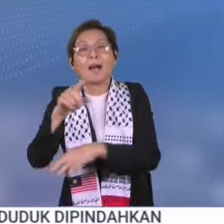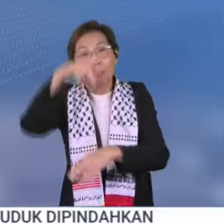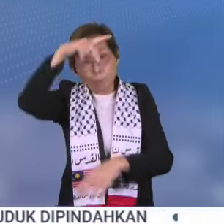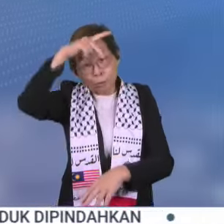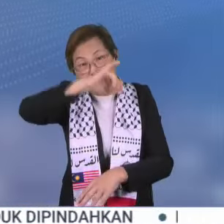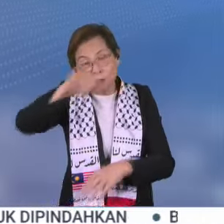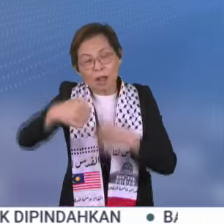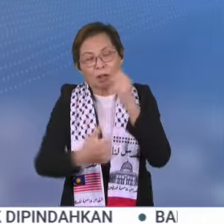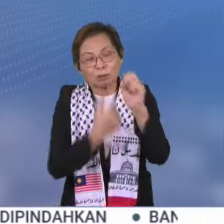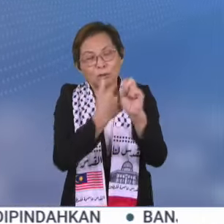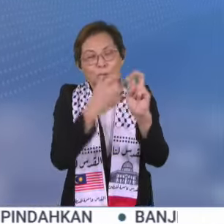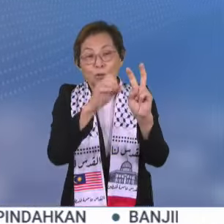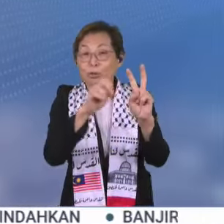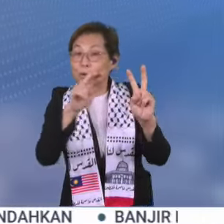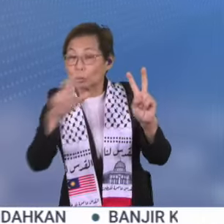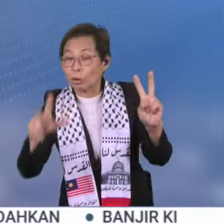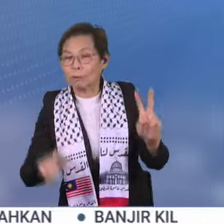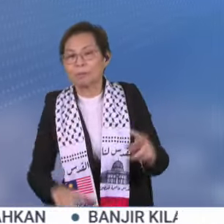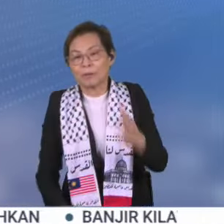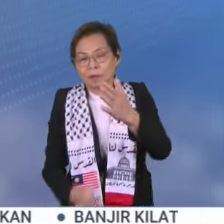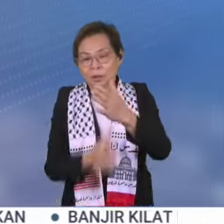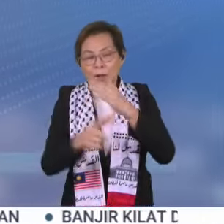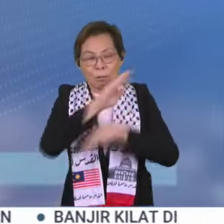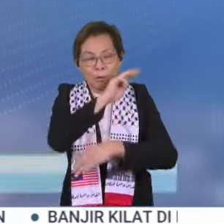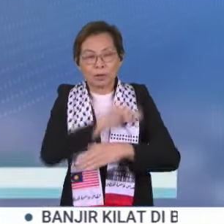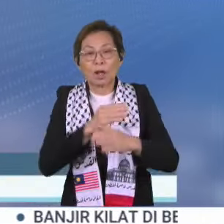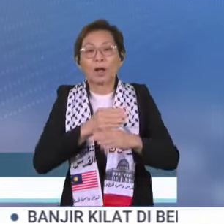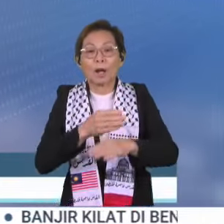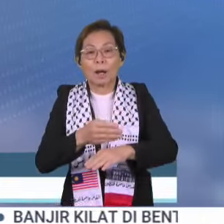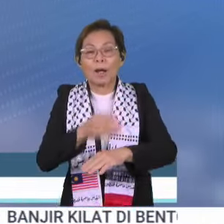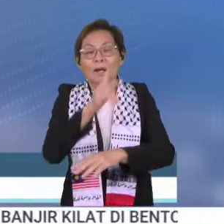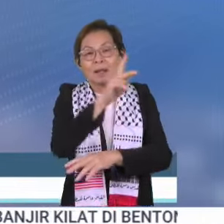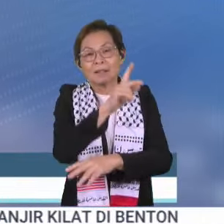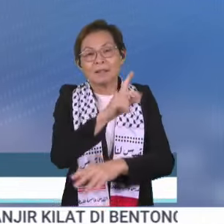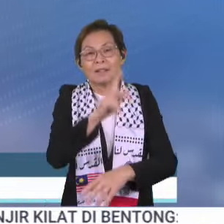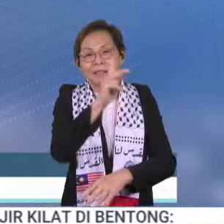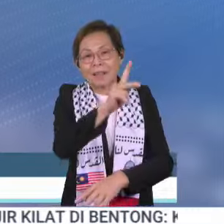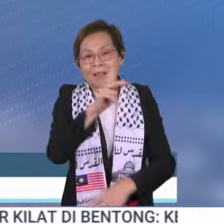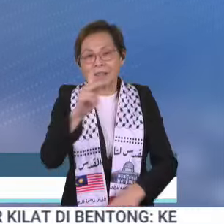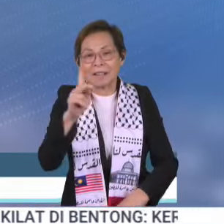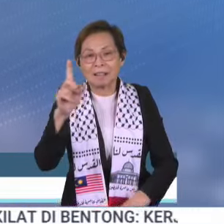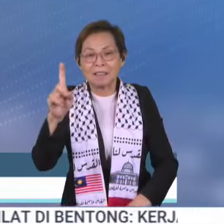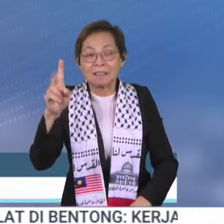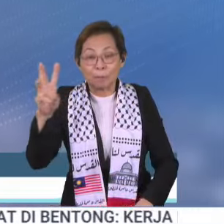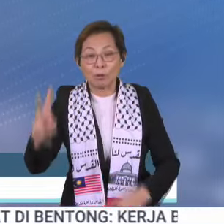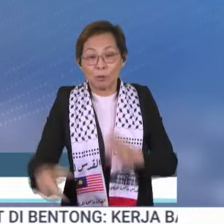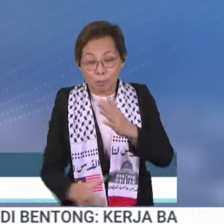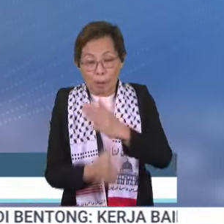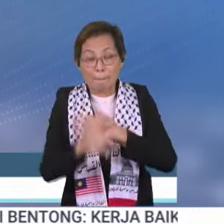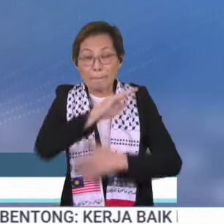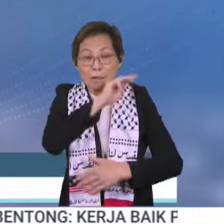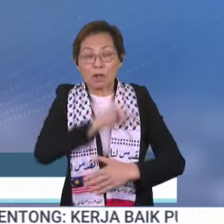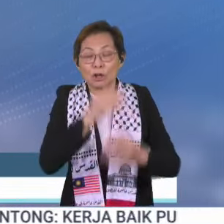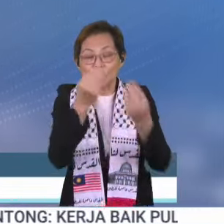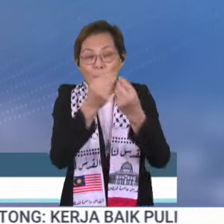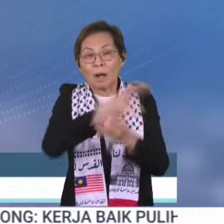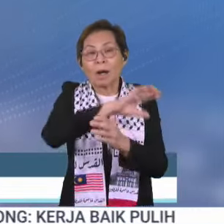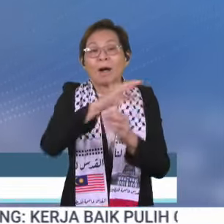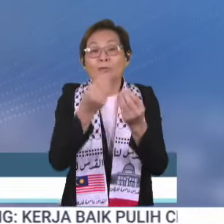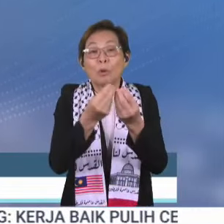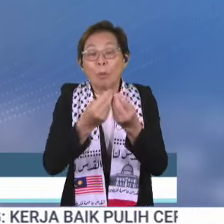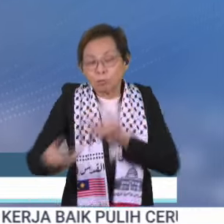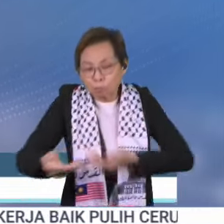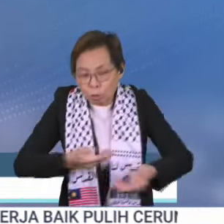Putrajaya 2023 menurut timbalan menteri kemajuan desa dan wilayah Datuk Rubiah Wang jumlah tersebut meliputi nilai